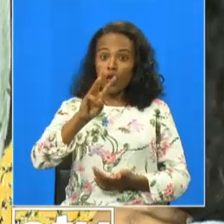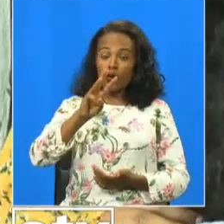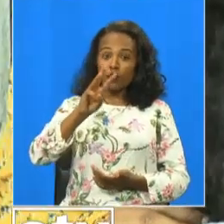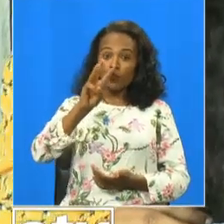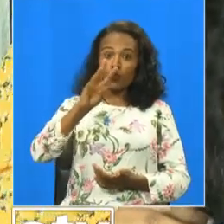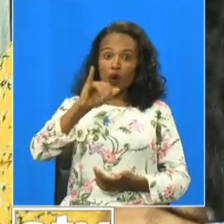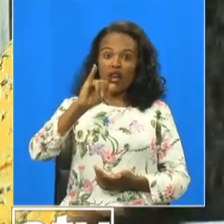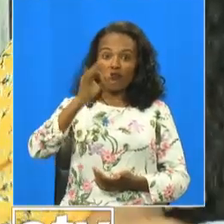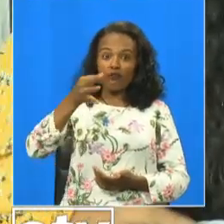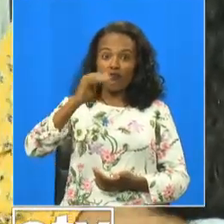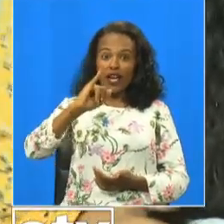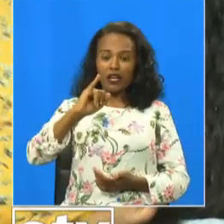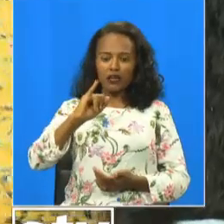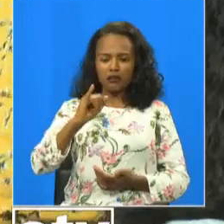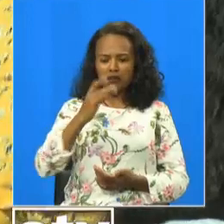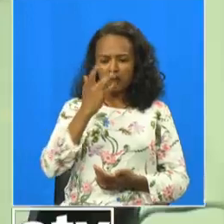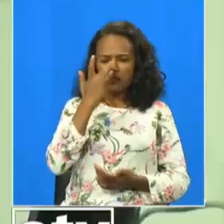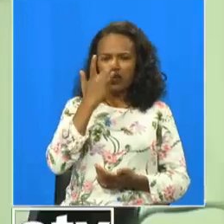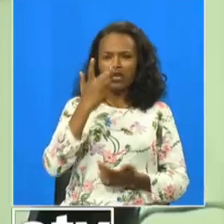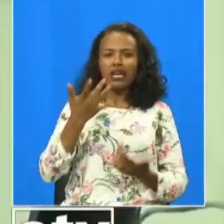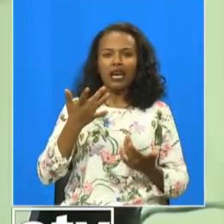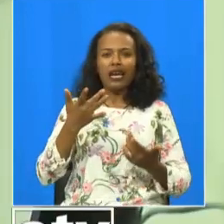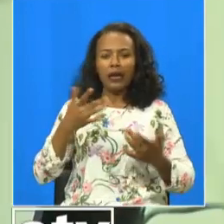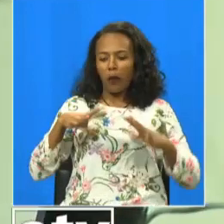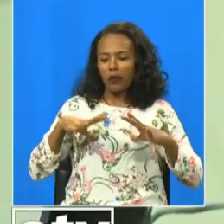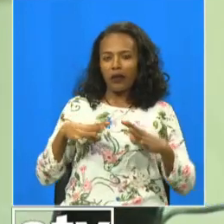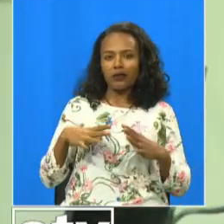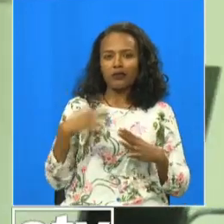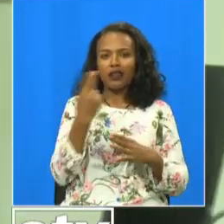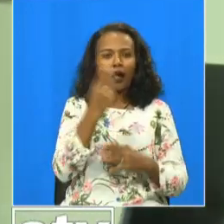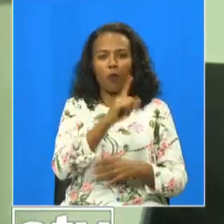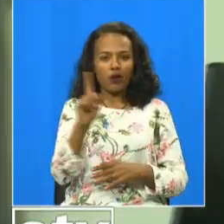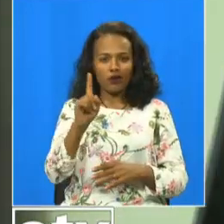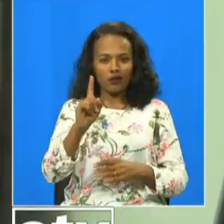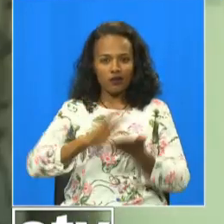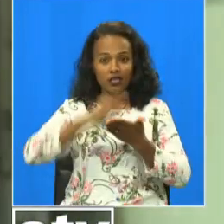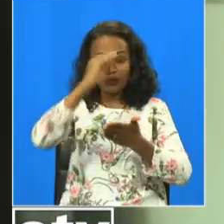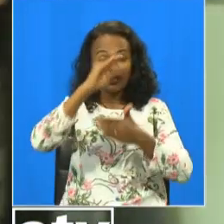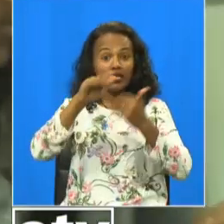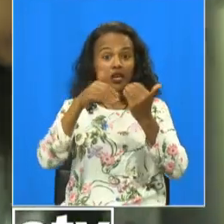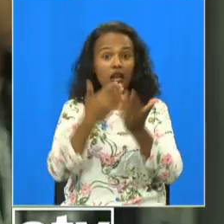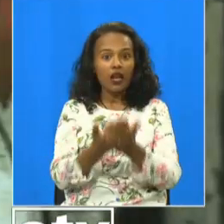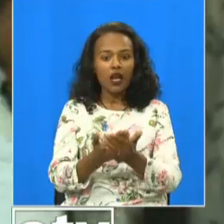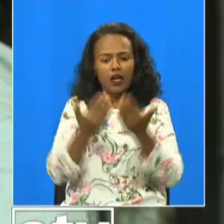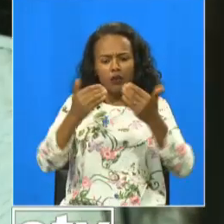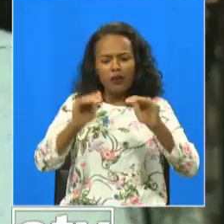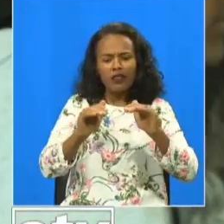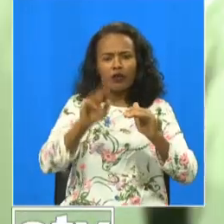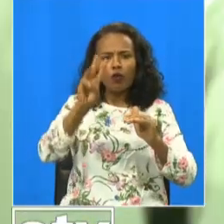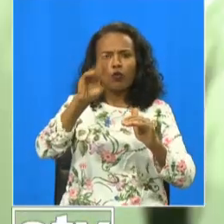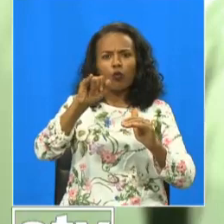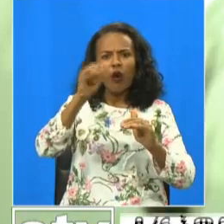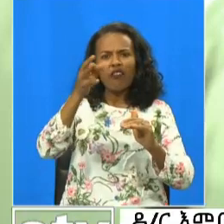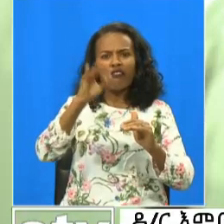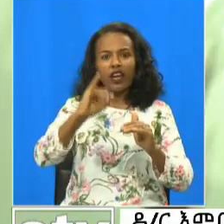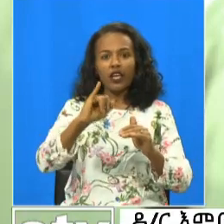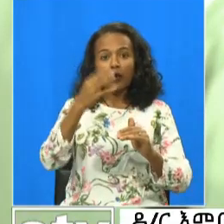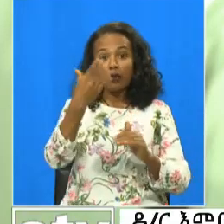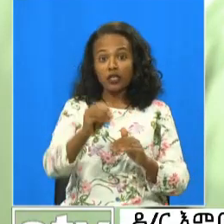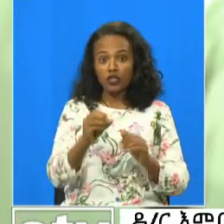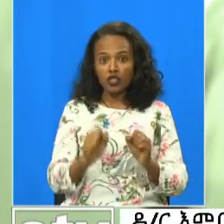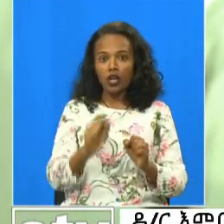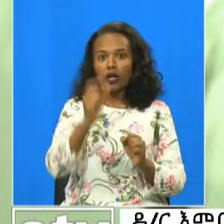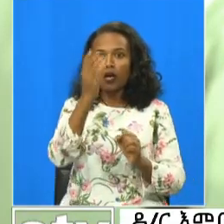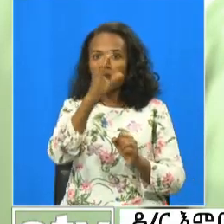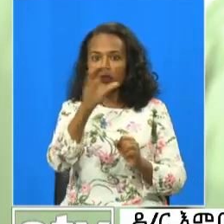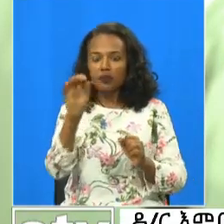እንዳልሆነ ህዝቡ መረዳት አለበት ማንንም ሰው ለሚፈልገው የትምህርት አይነት ተቅላላ የሚመጥነውን ዋይፋይ መግዛት ይችላል ከ500 ከ1000